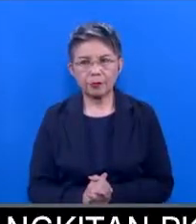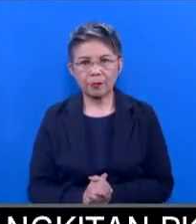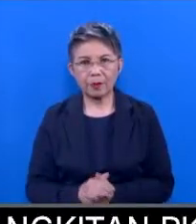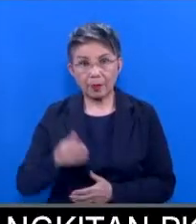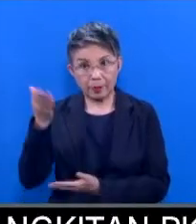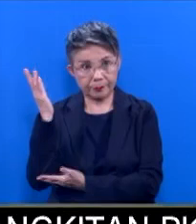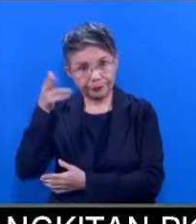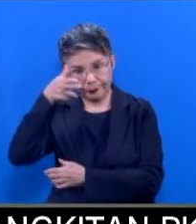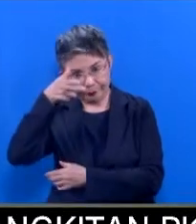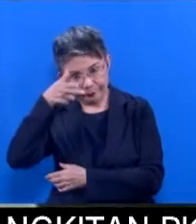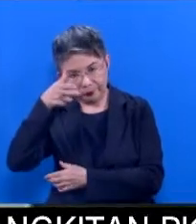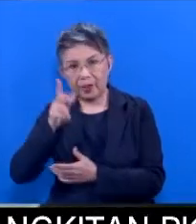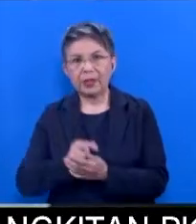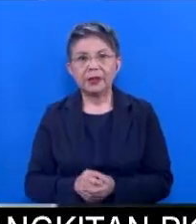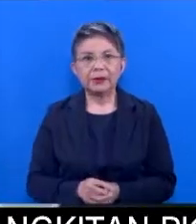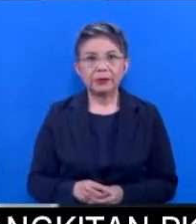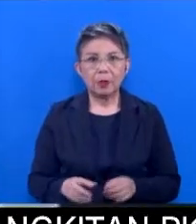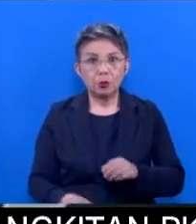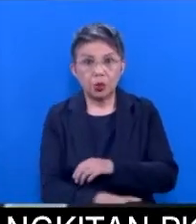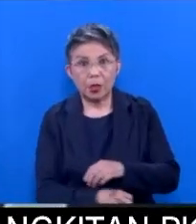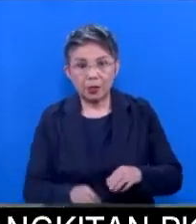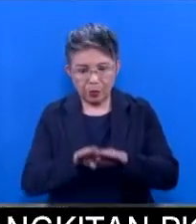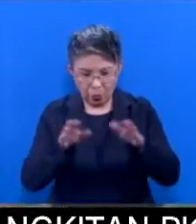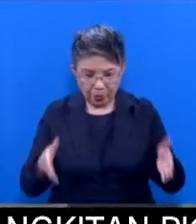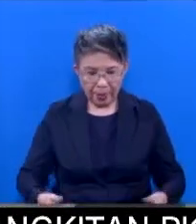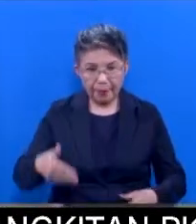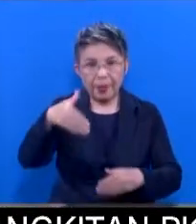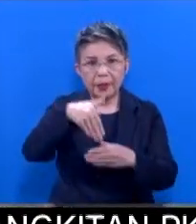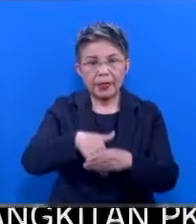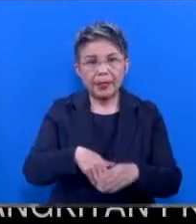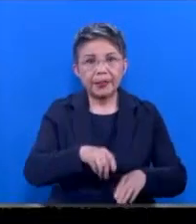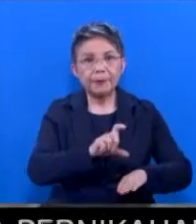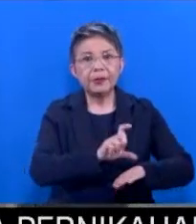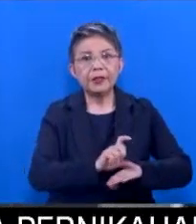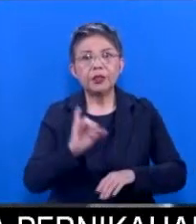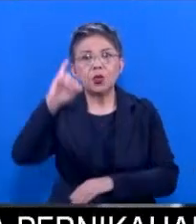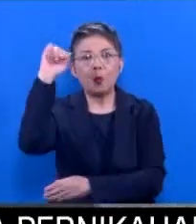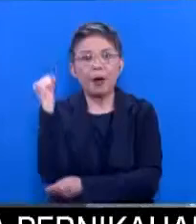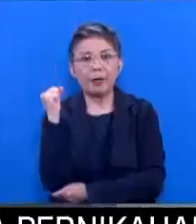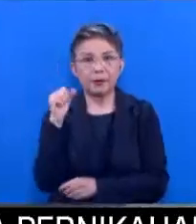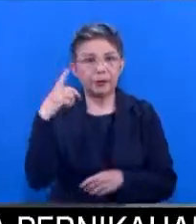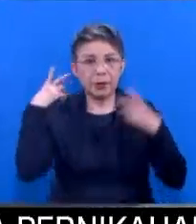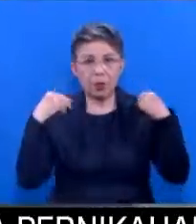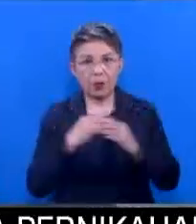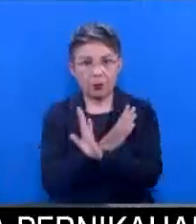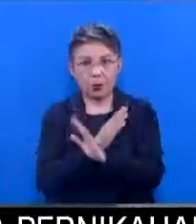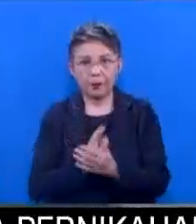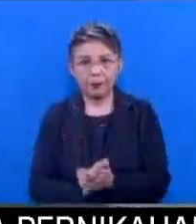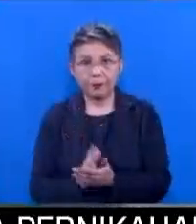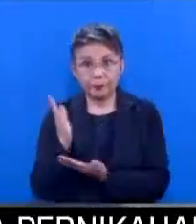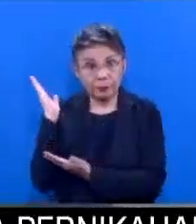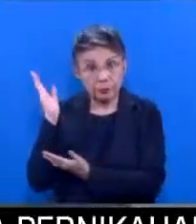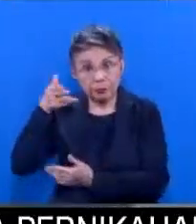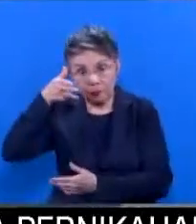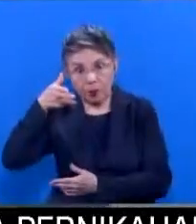Kamera CCTV juga berhasil menangkap gambar aksi pencurian kotak amal di sebuah masjid di Jombang, Jawa Timur. Ironisnya, dari rekaman